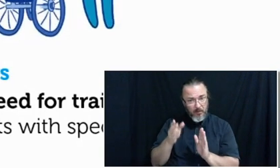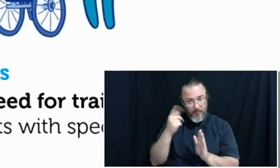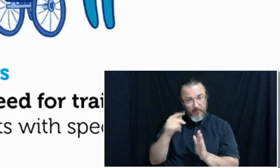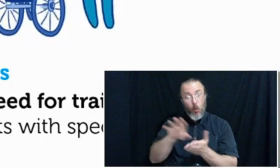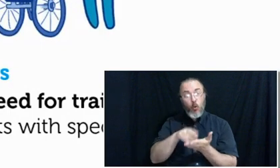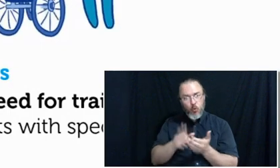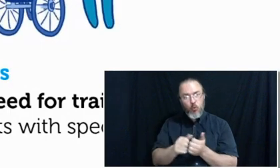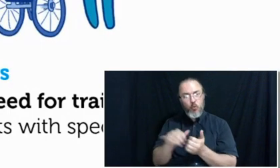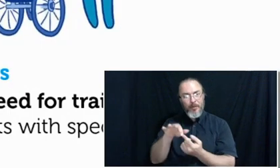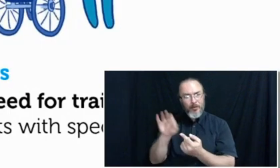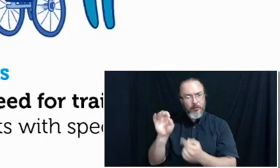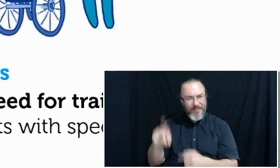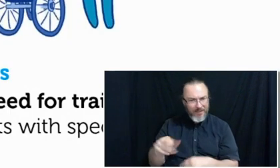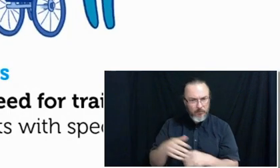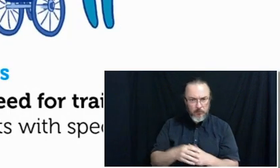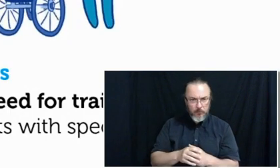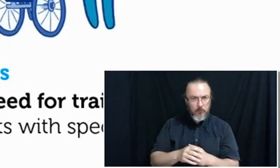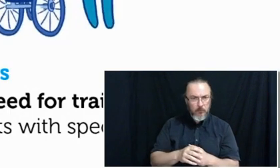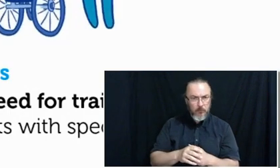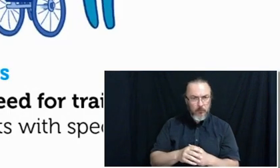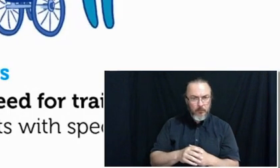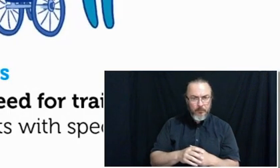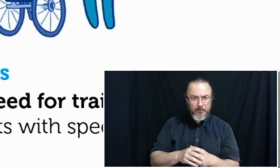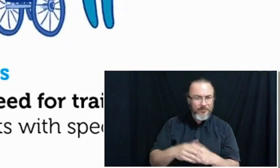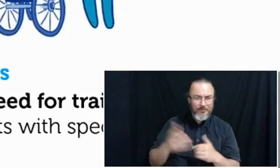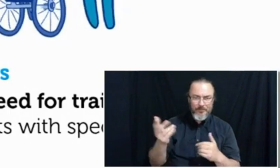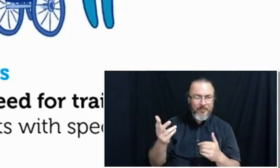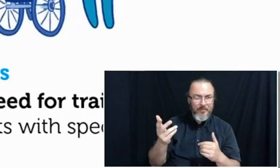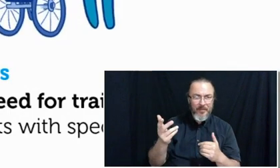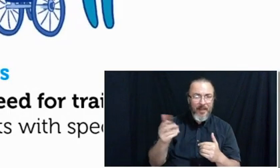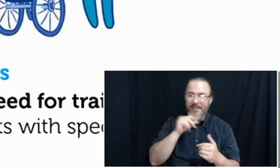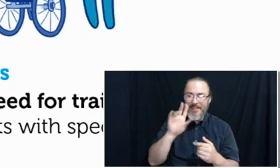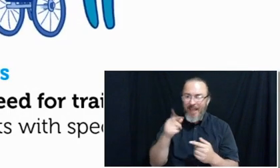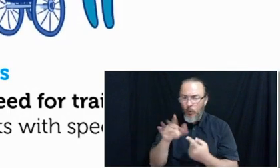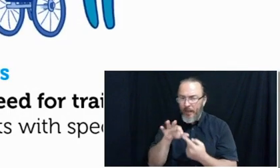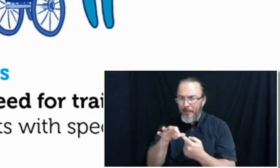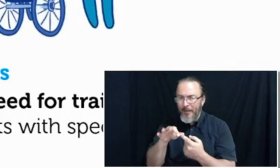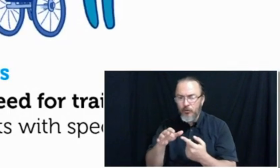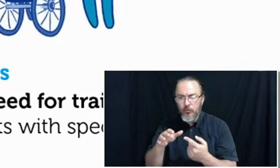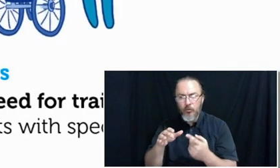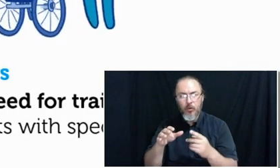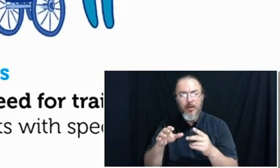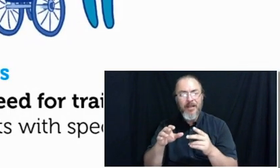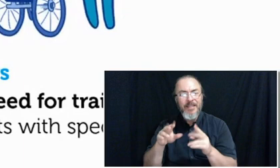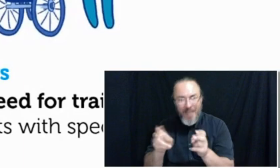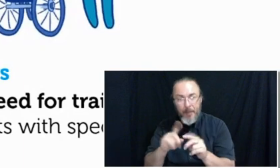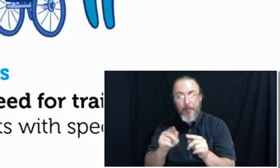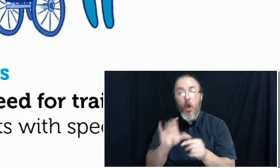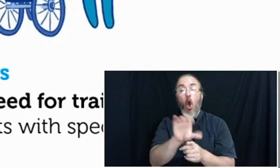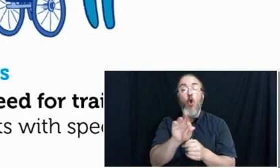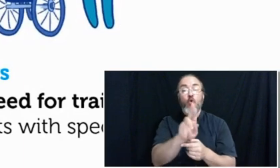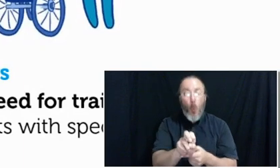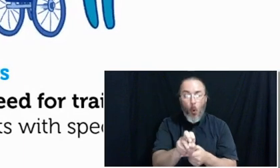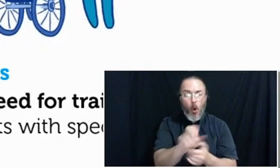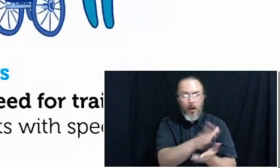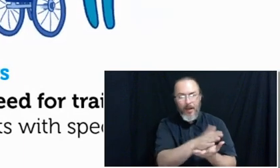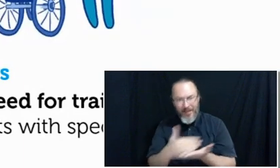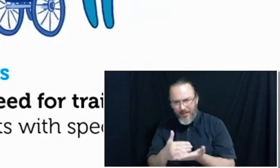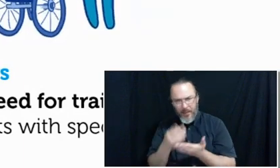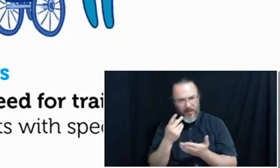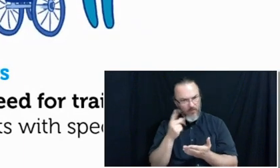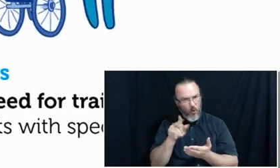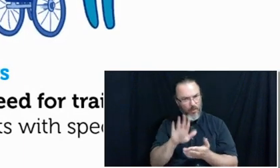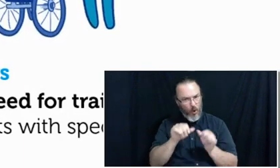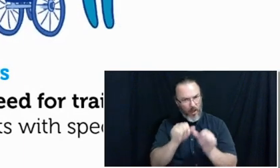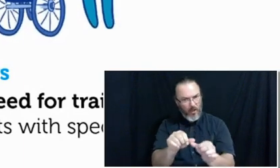formation, d'enseignement aux élèves ayant des besoins particuliers. Mais les enseignants ne doivent pas prendre des approche inclusive en tant que thème